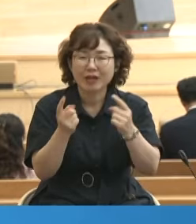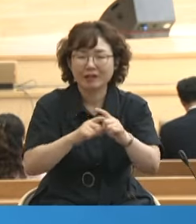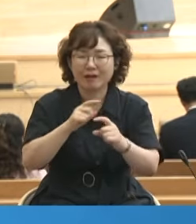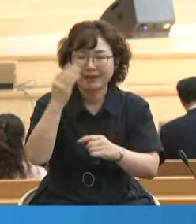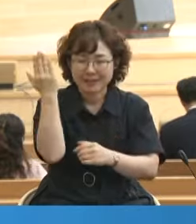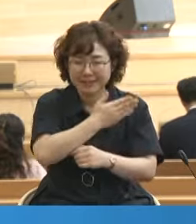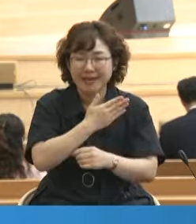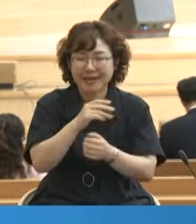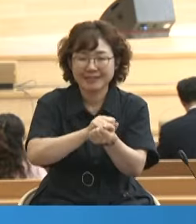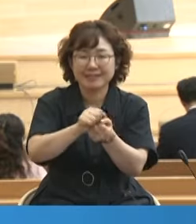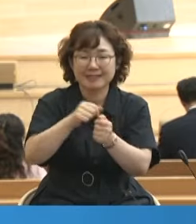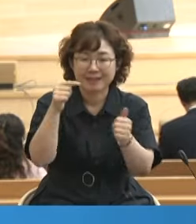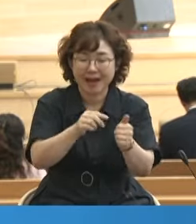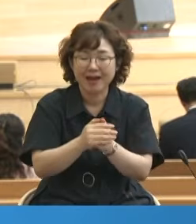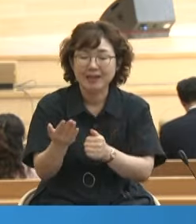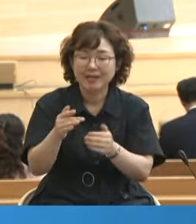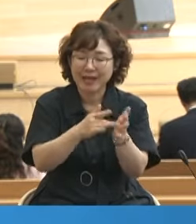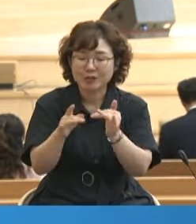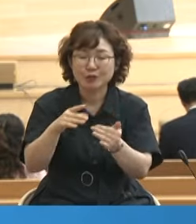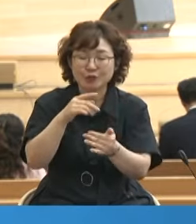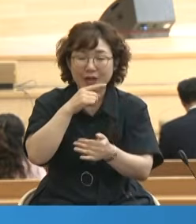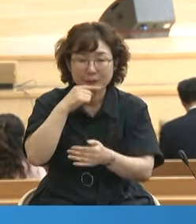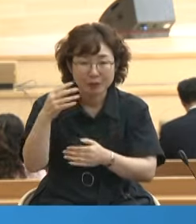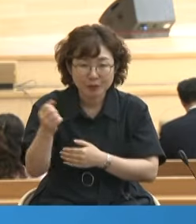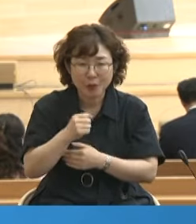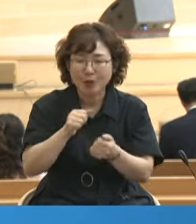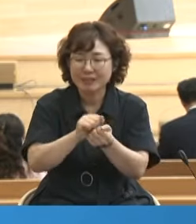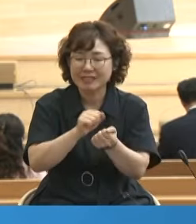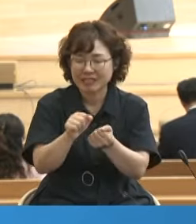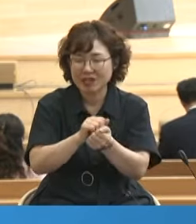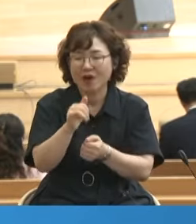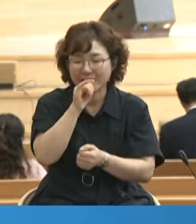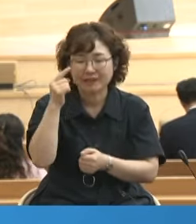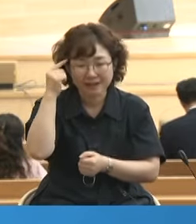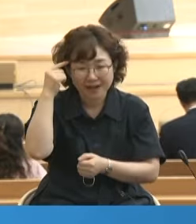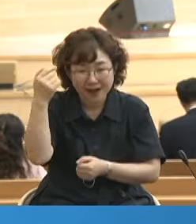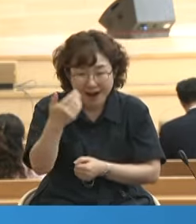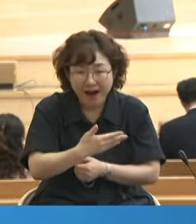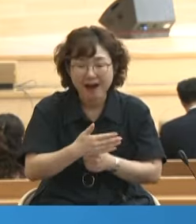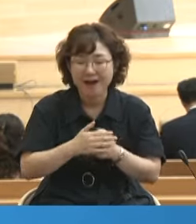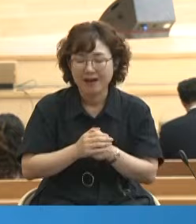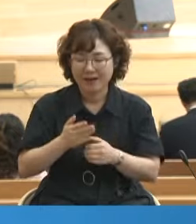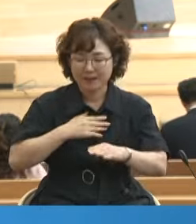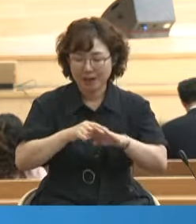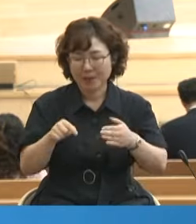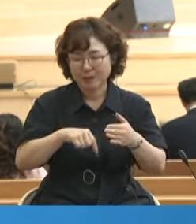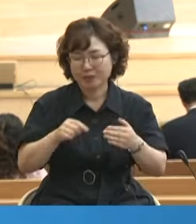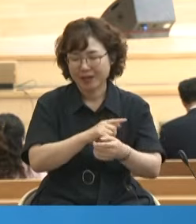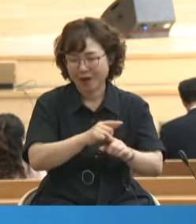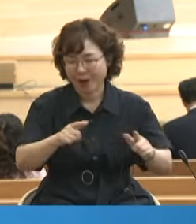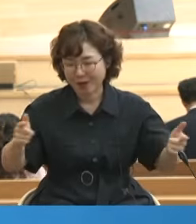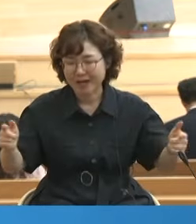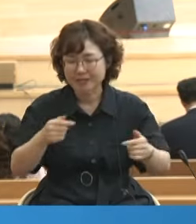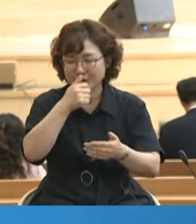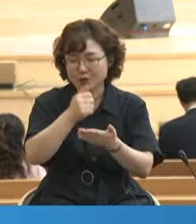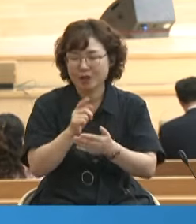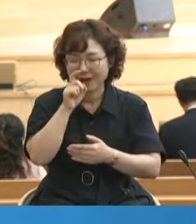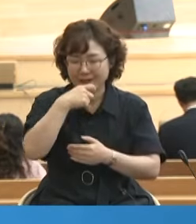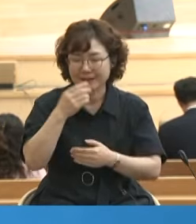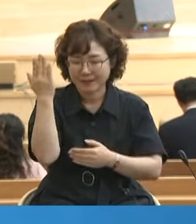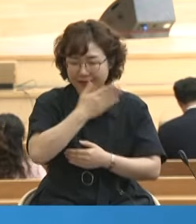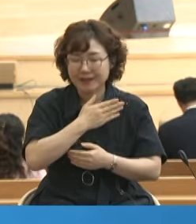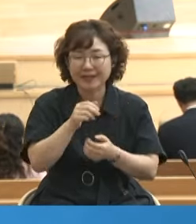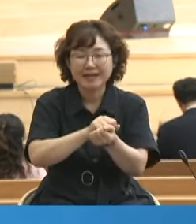보혈로 그대는 씻기어 있는가? 우리에게 물어요. 마음속에 여러 가지 죄악이